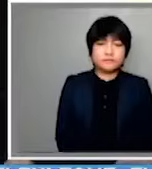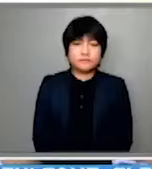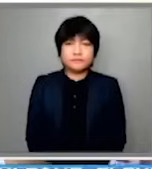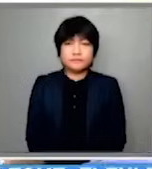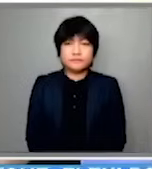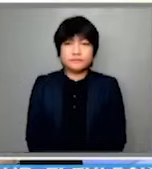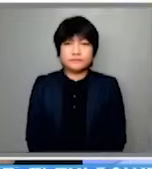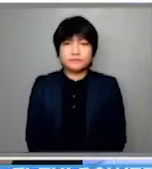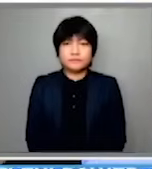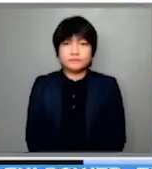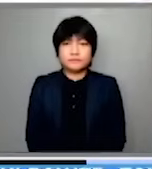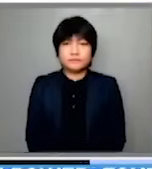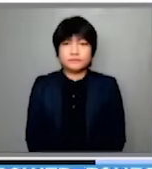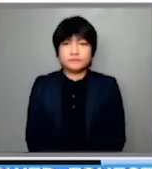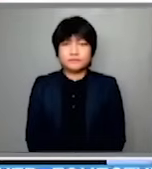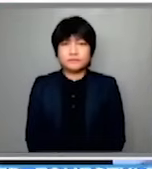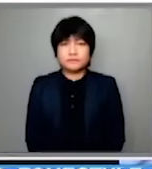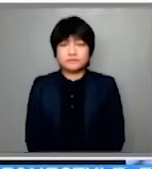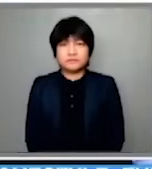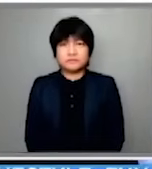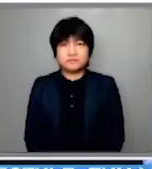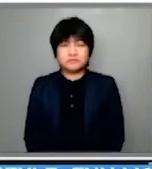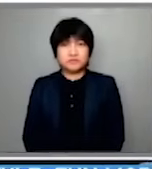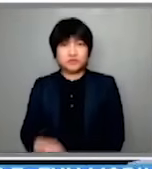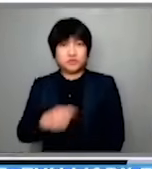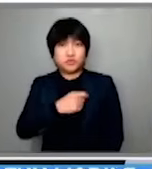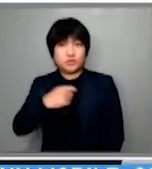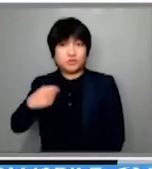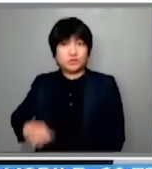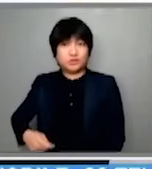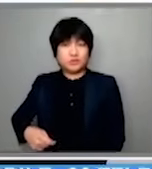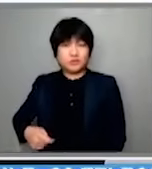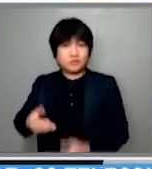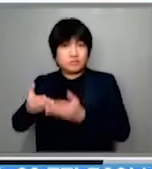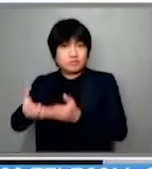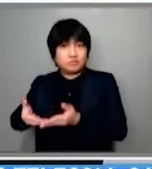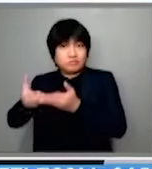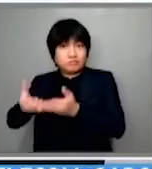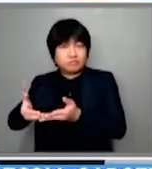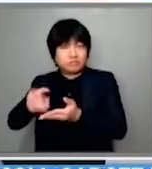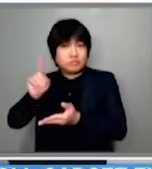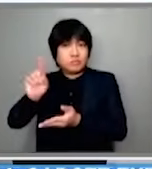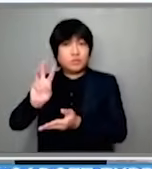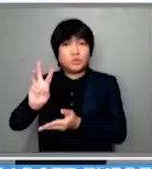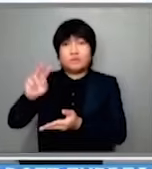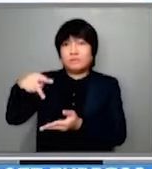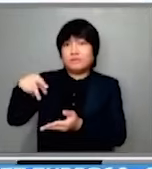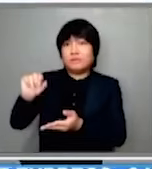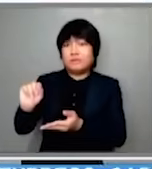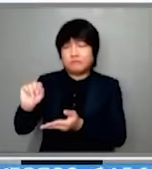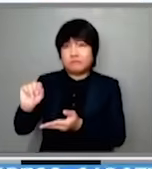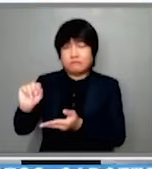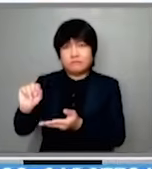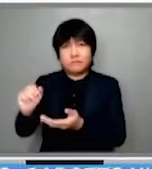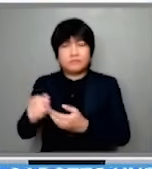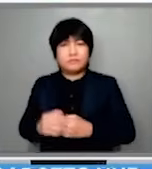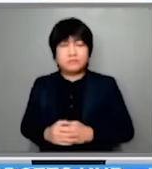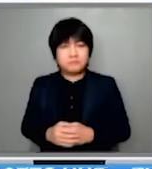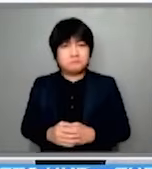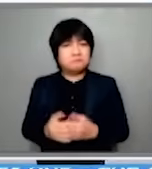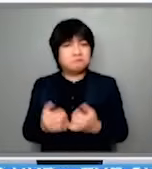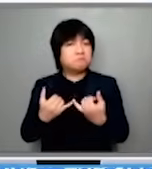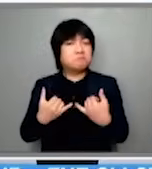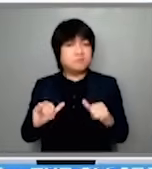Sa kabila ng patuloy na pangaharas ng China sa mga barko ng Pilipinas sa West Philippine Sea, magpapatuloy raw ang mga resupply mission para sa mga sundalong